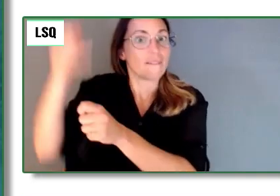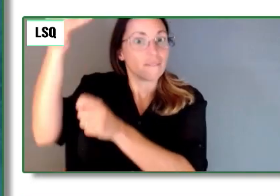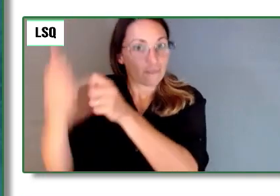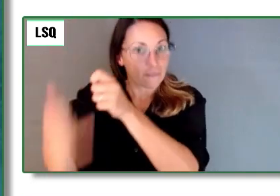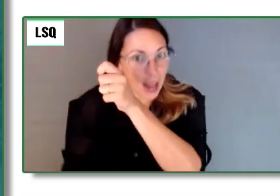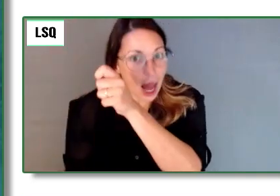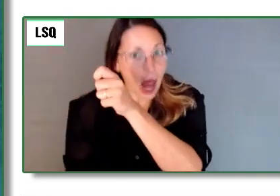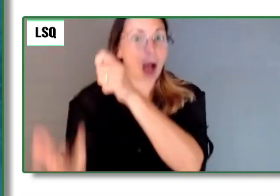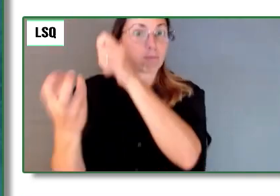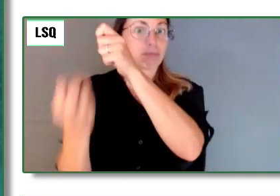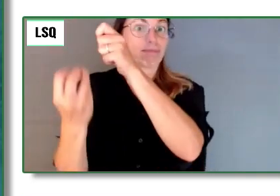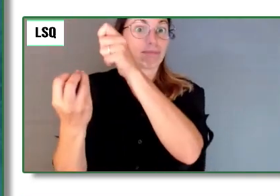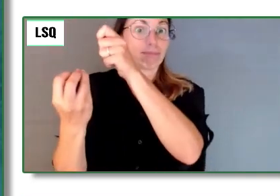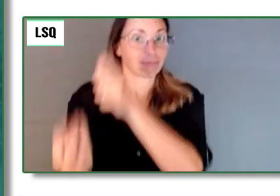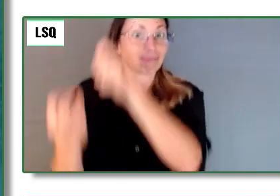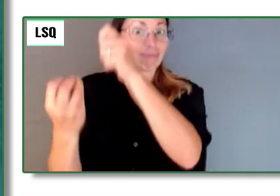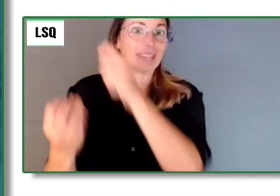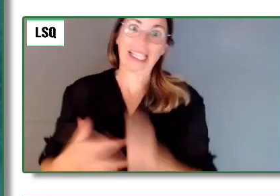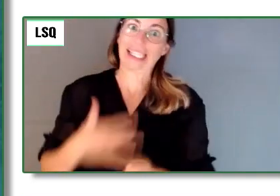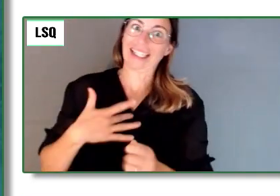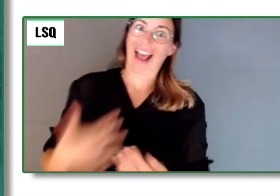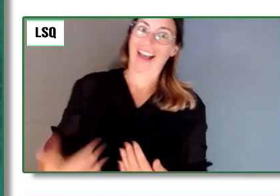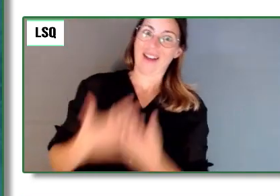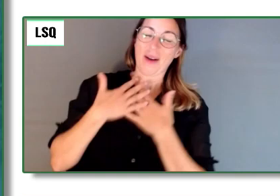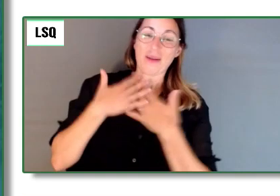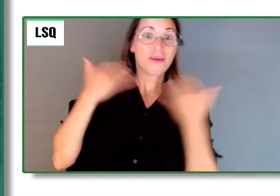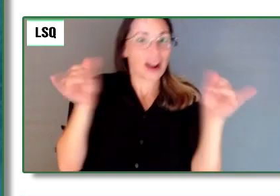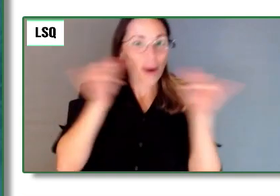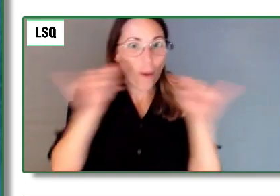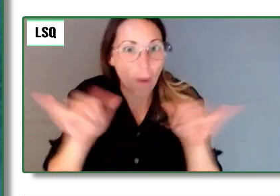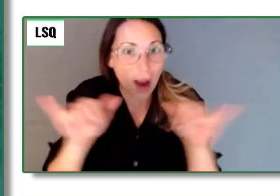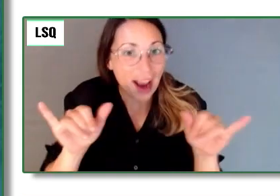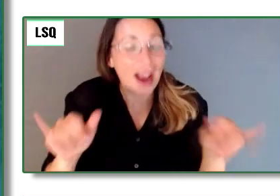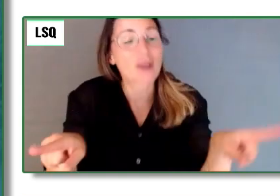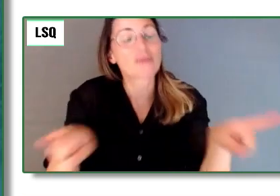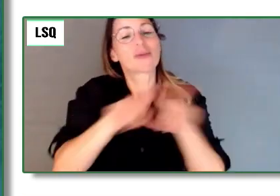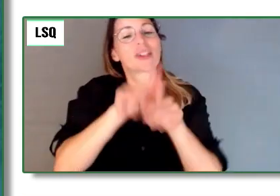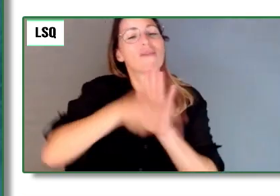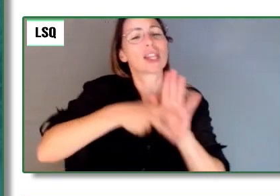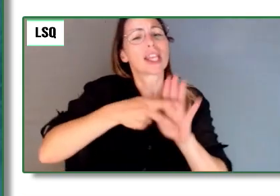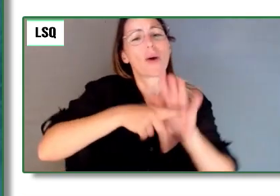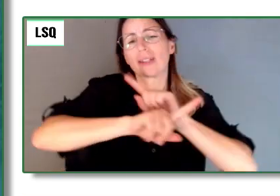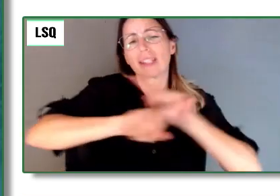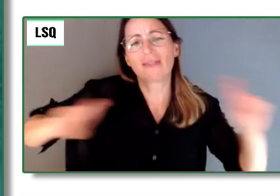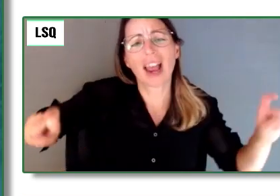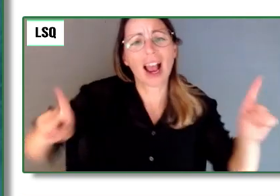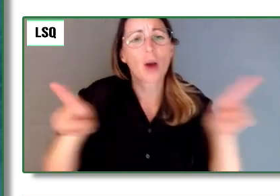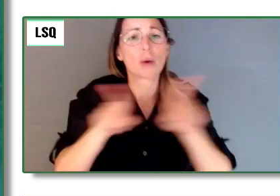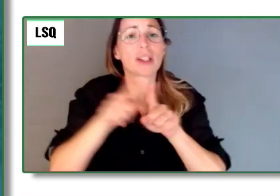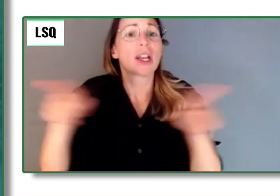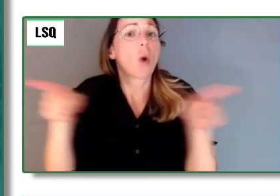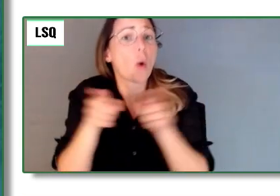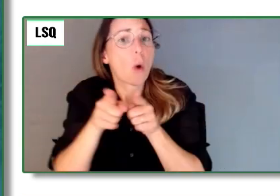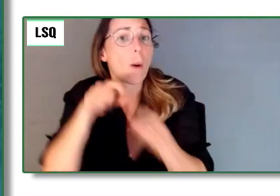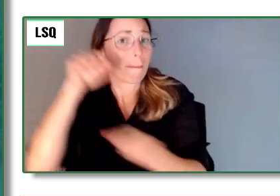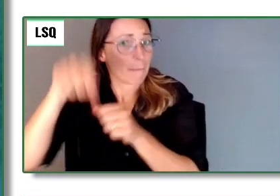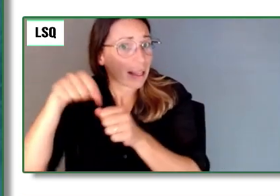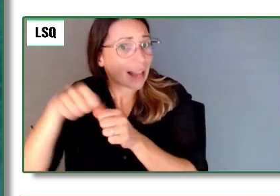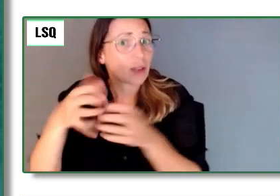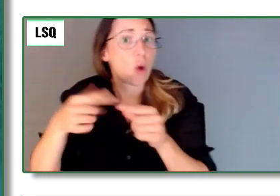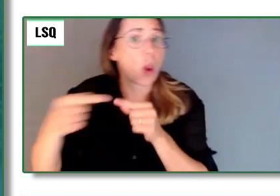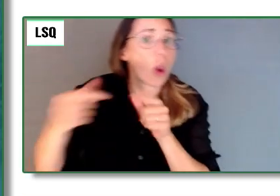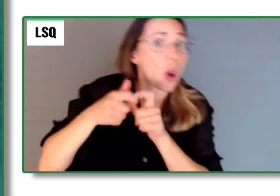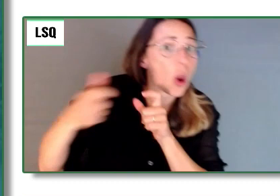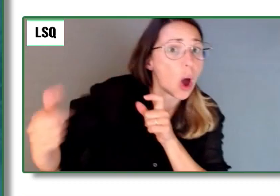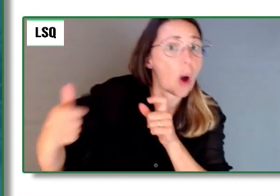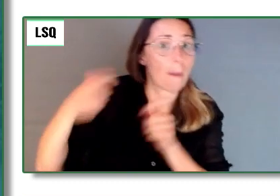Nous spécialisons dans l'éducation des personnes et beaucoup de personnes aiment être éduquées par les médias sociaux aujourd'hui. Nous faisons ça surtout pour la charité,